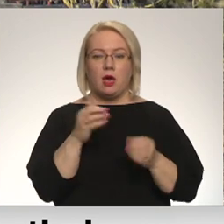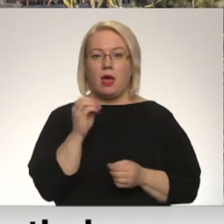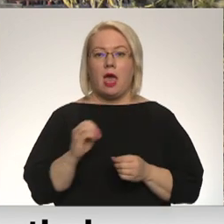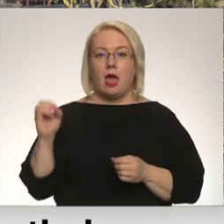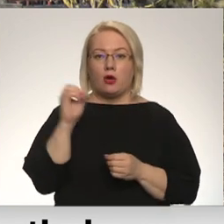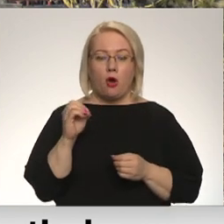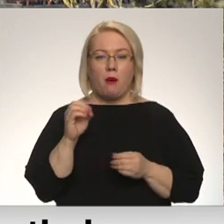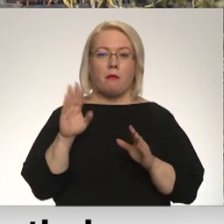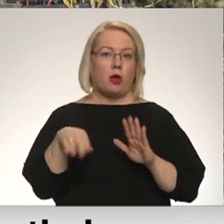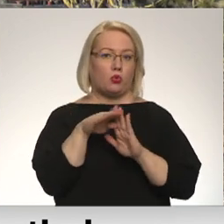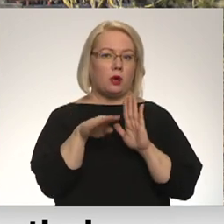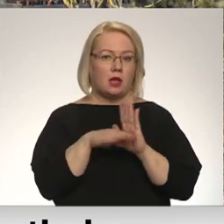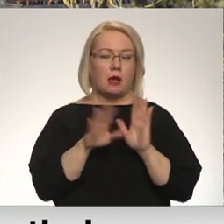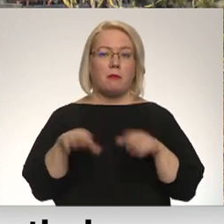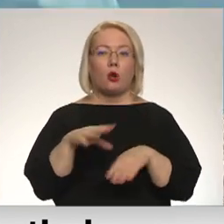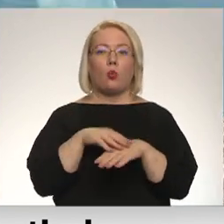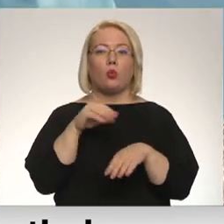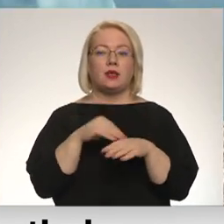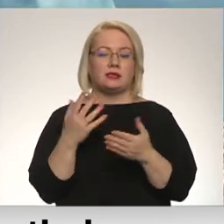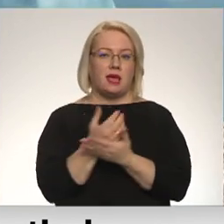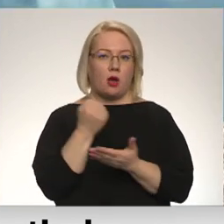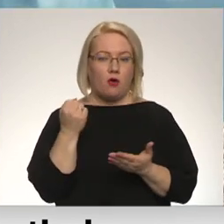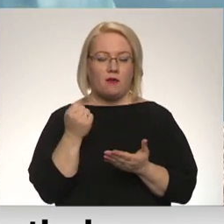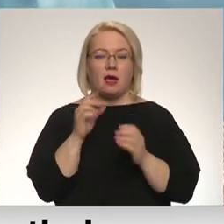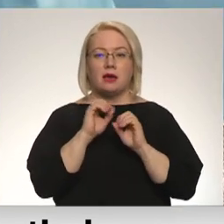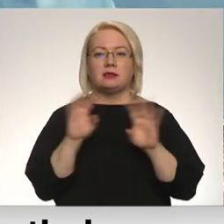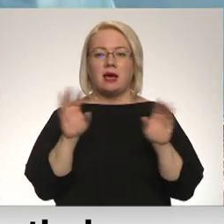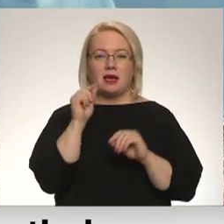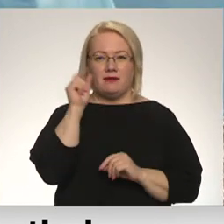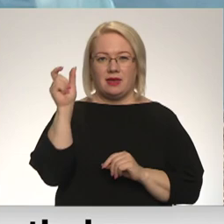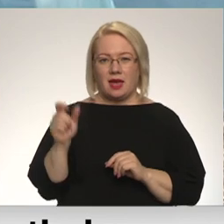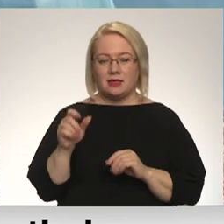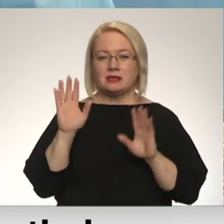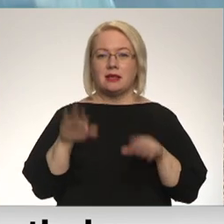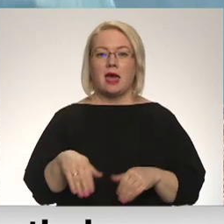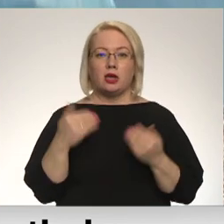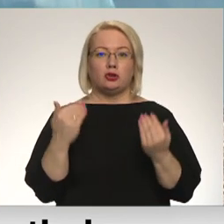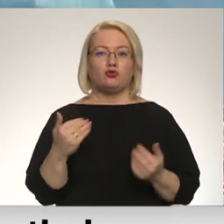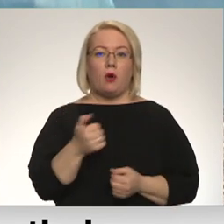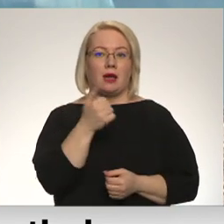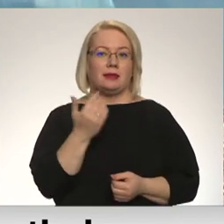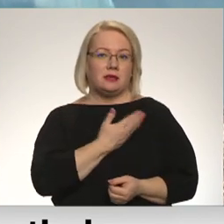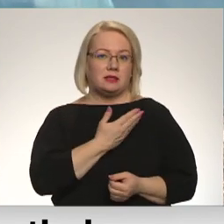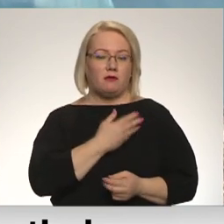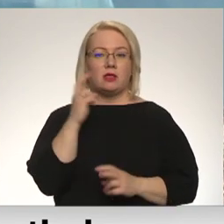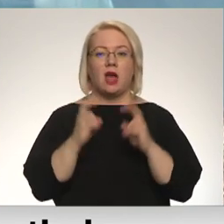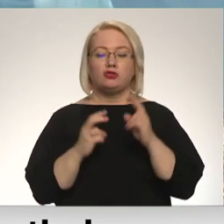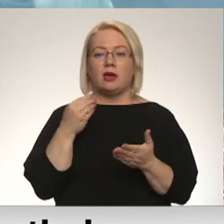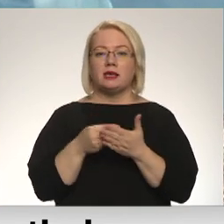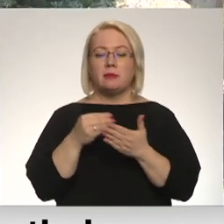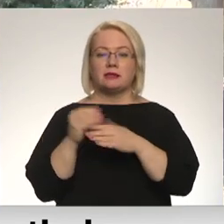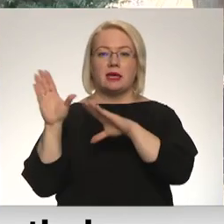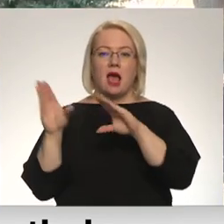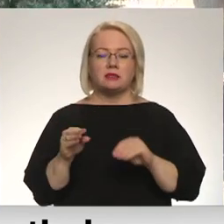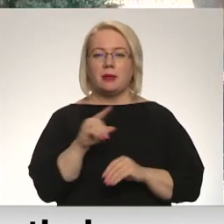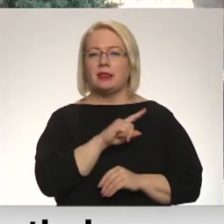te noteikumiem, par kūdras ieguvi. Kas skaidro Vitoliņš, lai šogad izdzīvotu, ražošanas izmaksas jāsmazina līdz